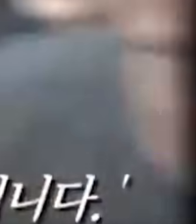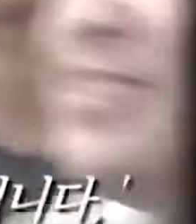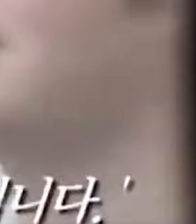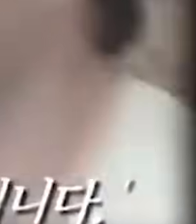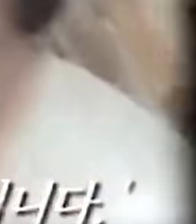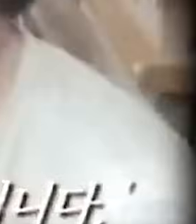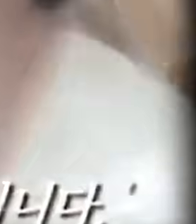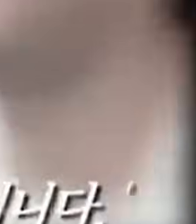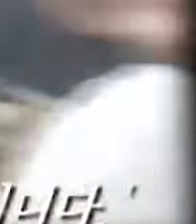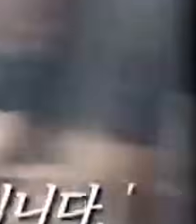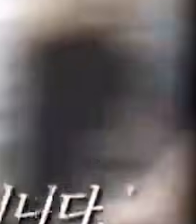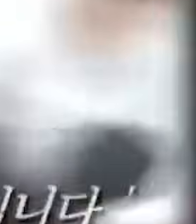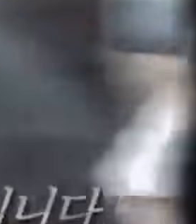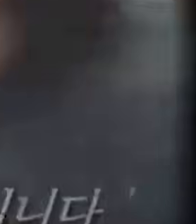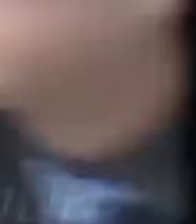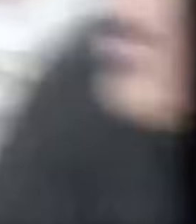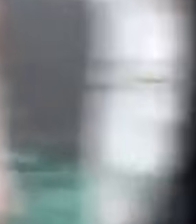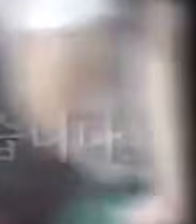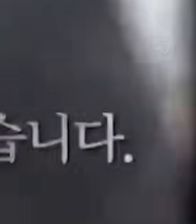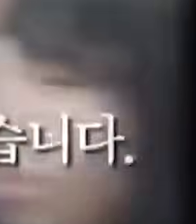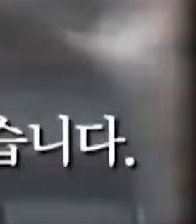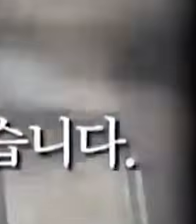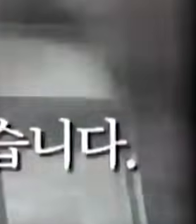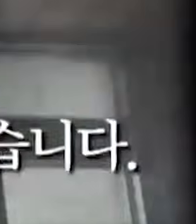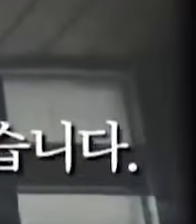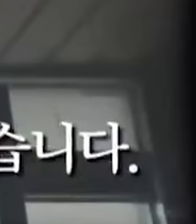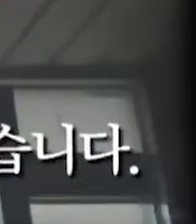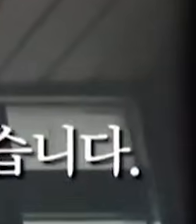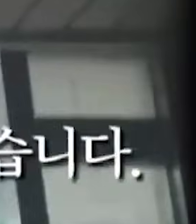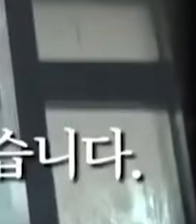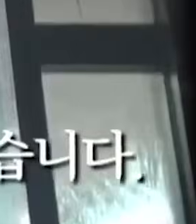이렇게 여러분 열정으로 땀이 범벅이 돼서 기도하는데 이렇게 하는데 하나님 역사